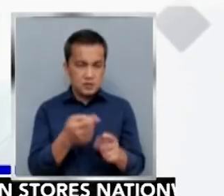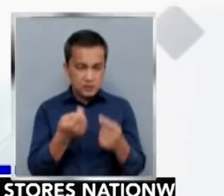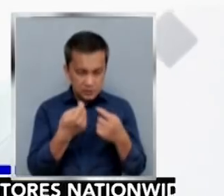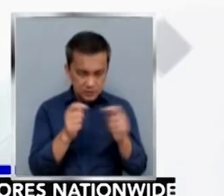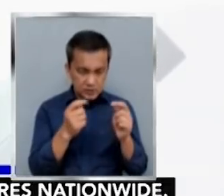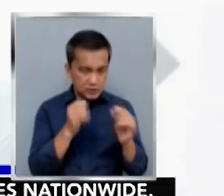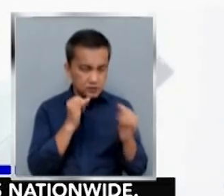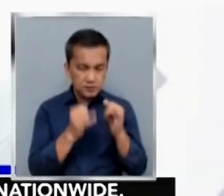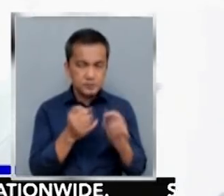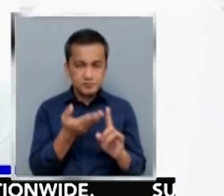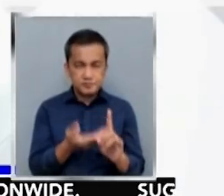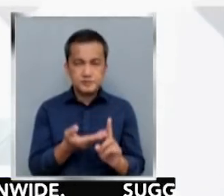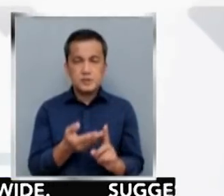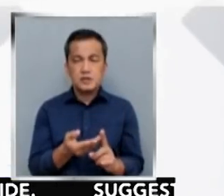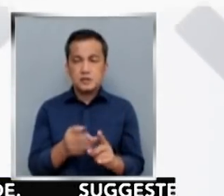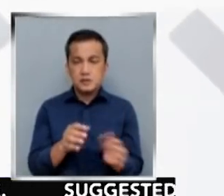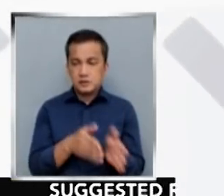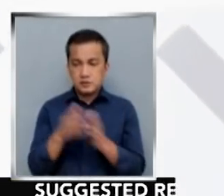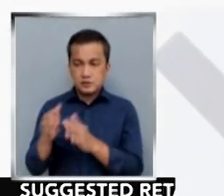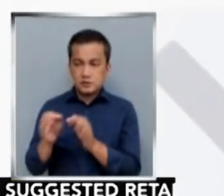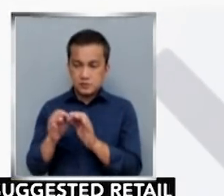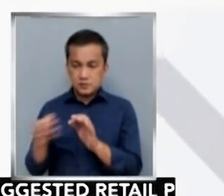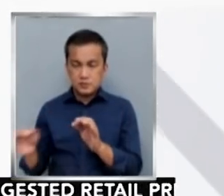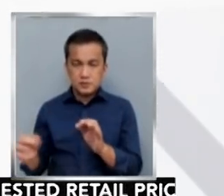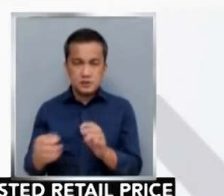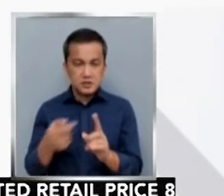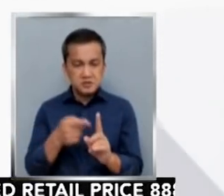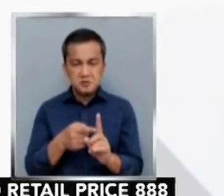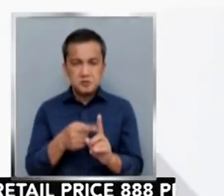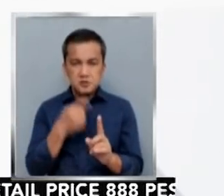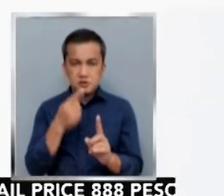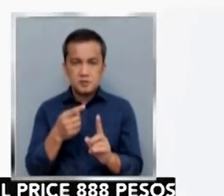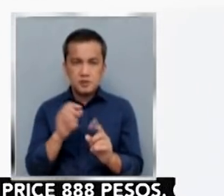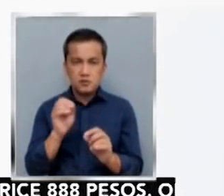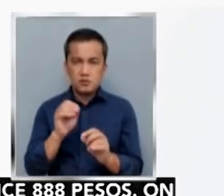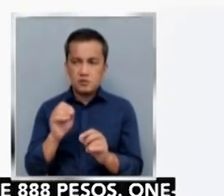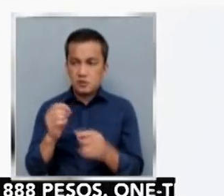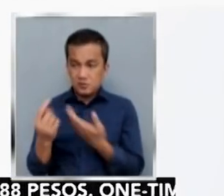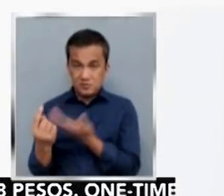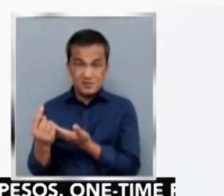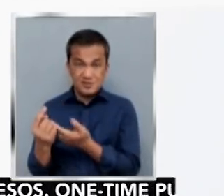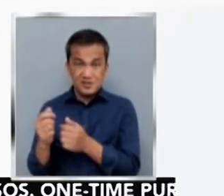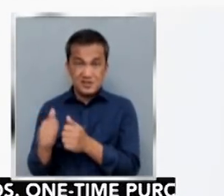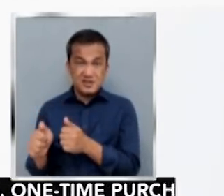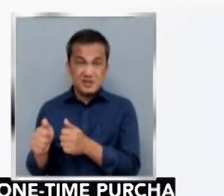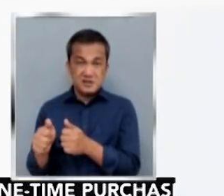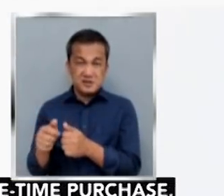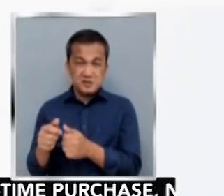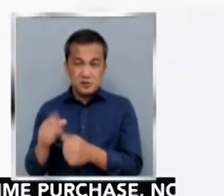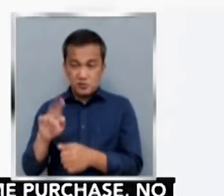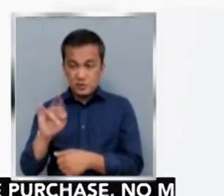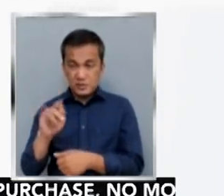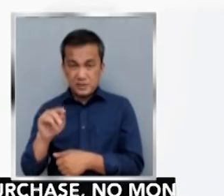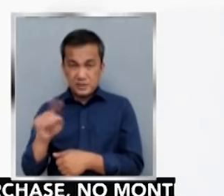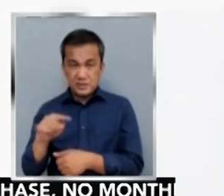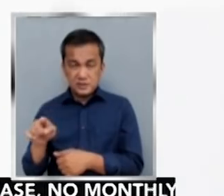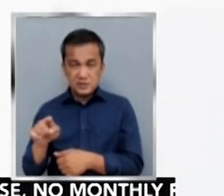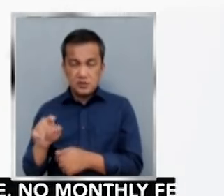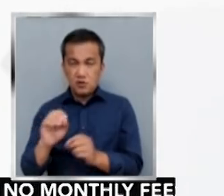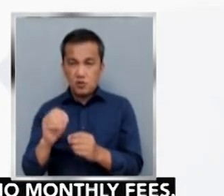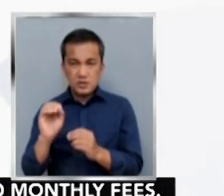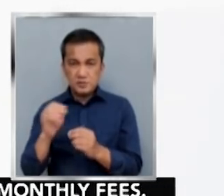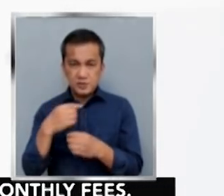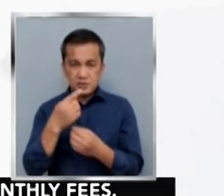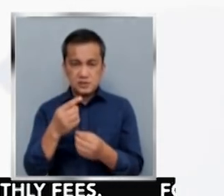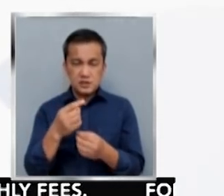isang statement naman, sinabi ni Rodriguez na wala siyang binigyan ng otorisasyon na magsolicit ng pondo para sa kanilang kampanya,